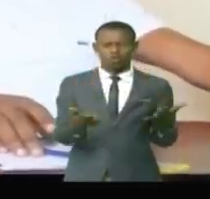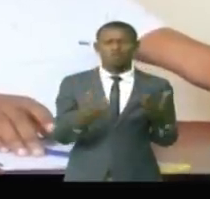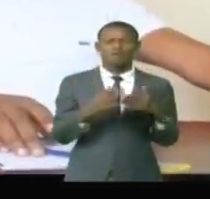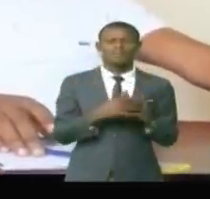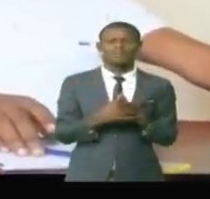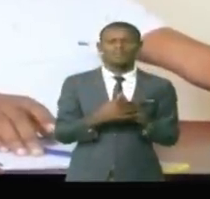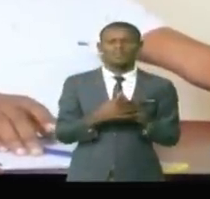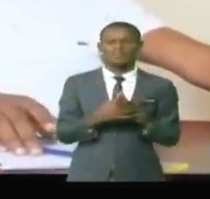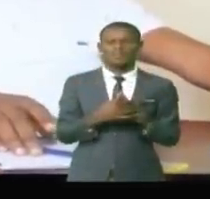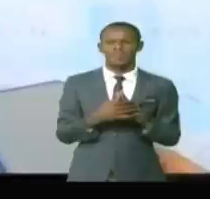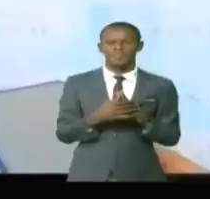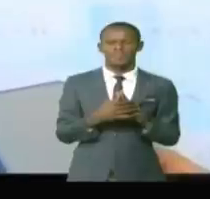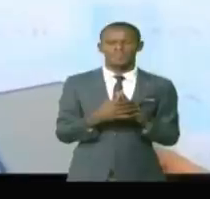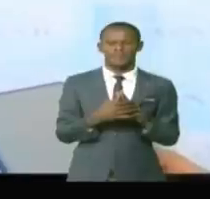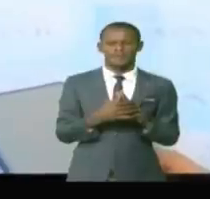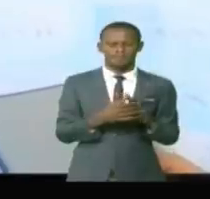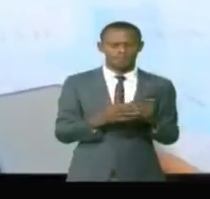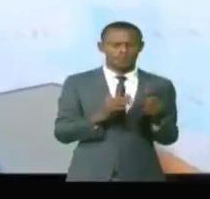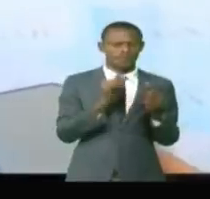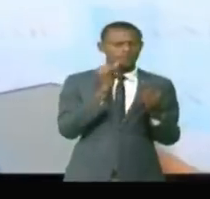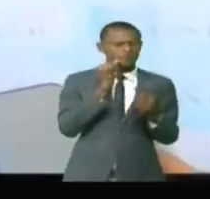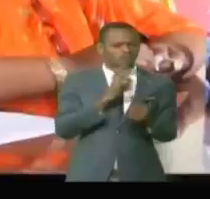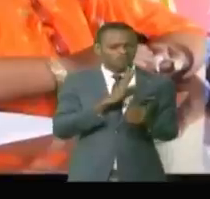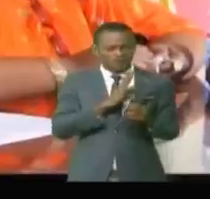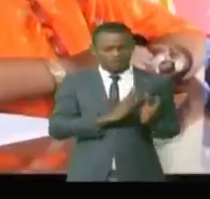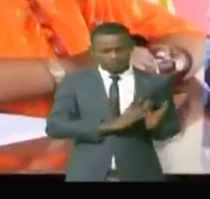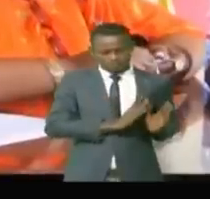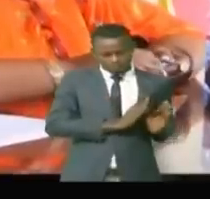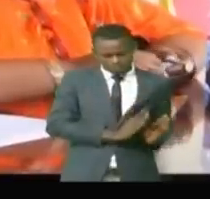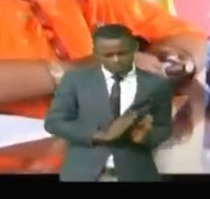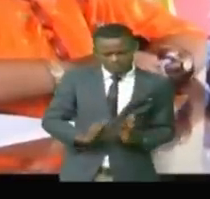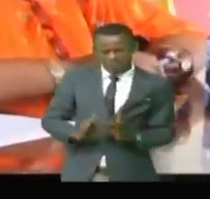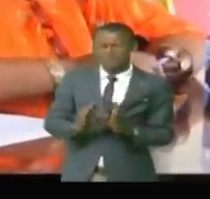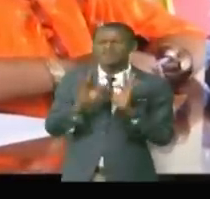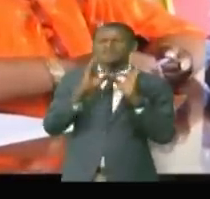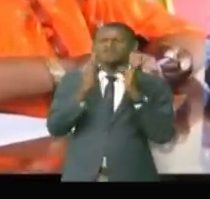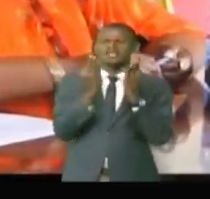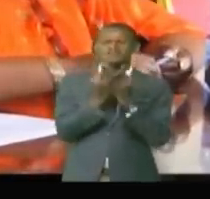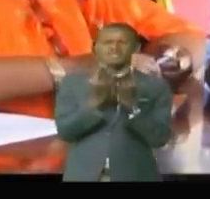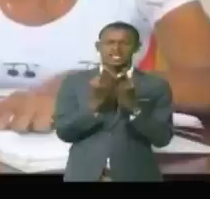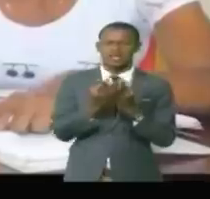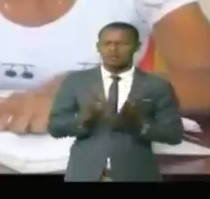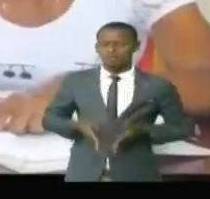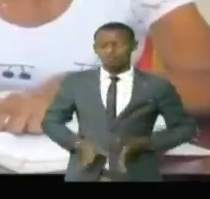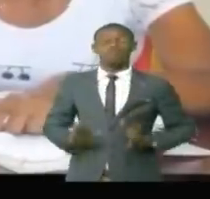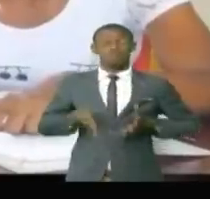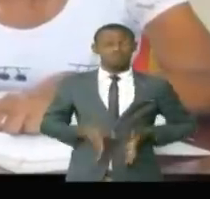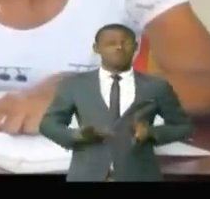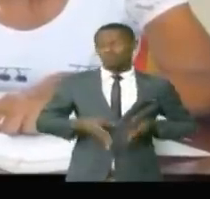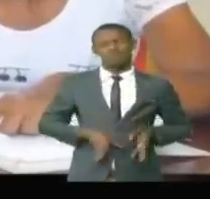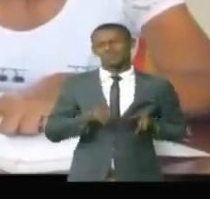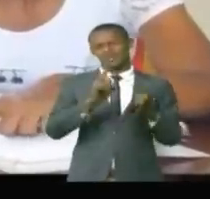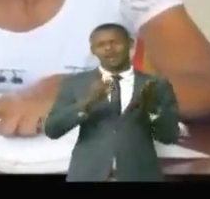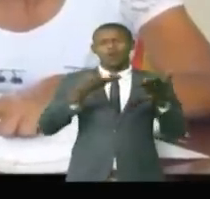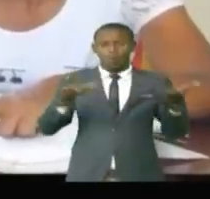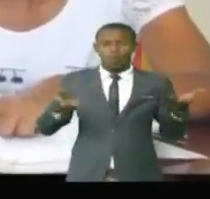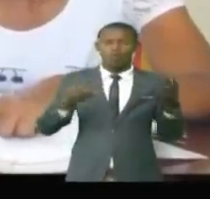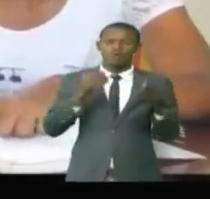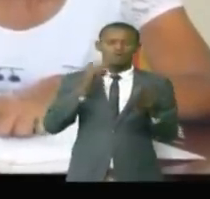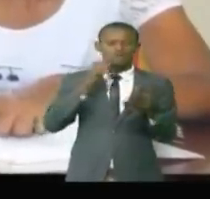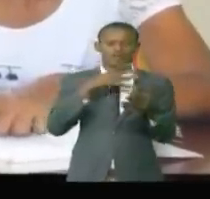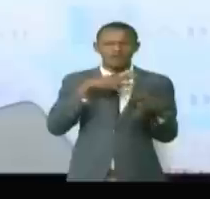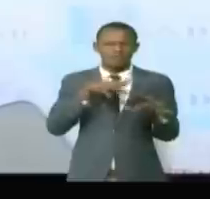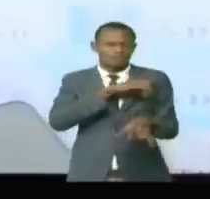travers leurs ondes, à travers aussi leurs sites d'activité. Et maintenant, c'est dit, il faudrait qu'on prenne aussi ceux qui ont quand même un peu d'aura. Oui, nous avons parlé sur le